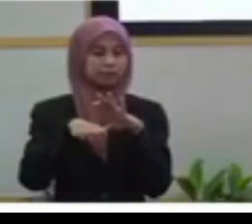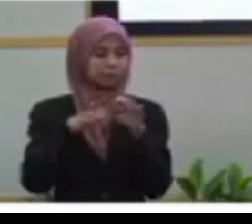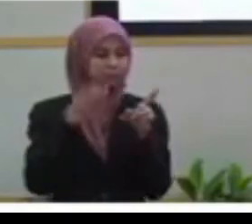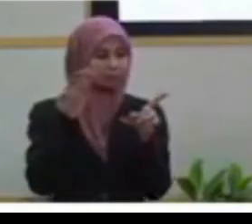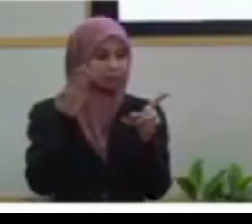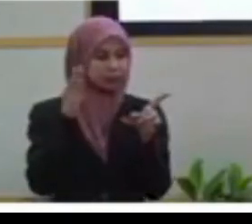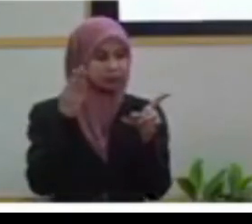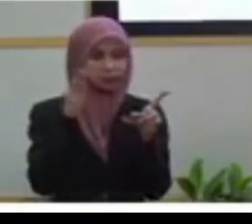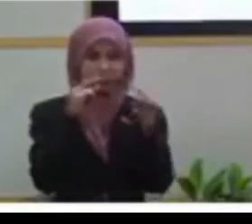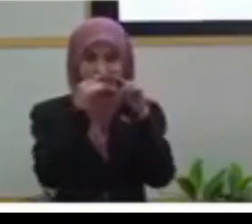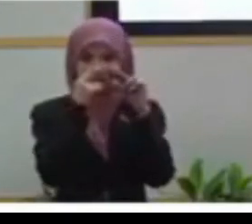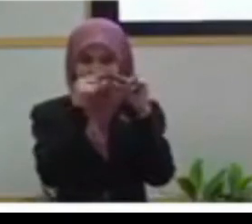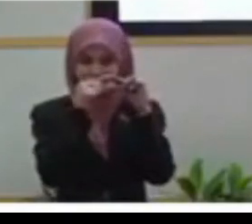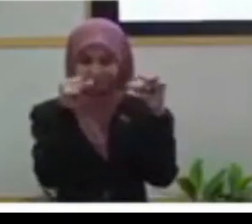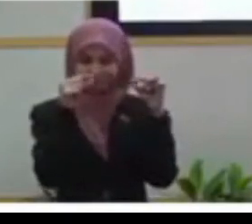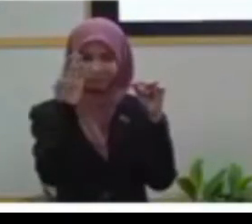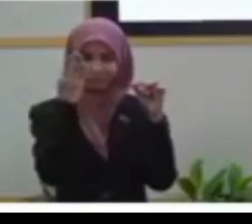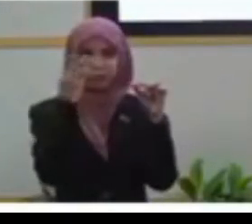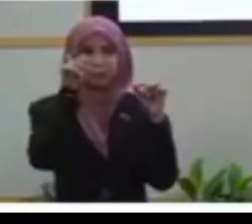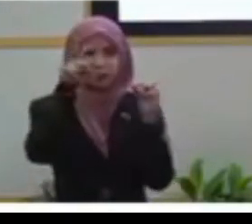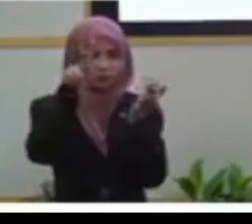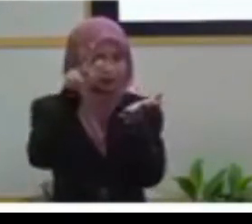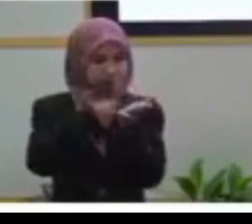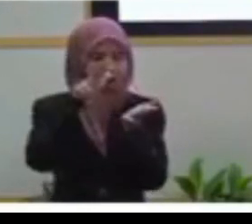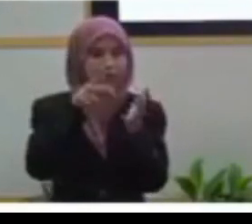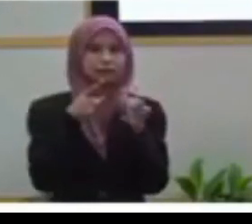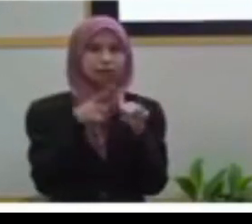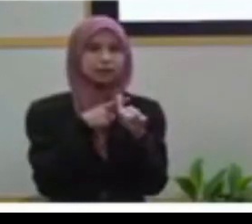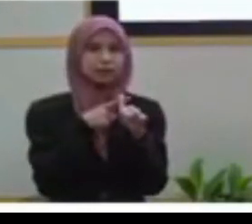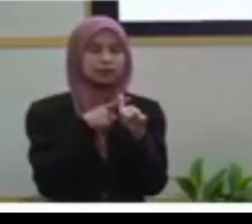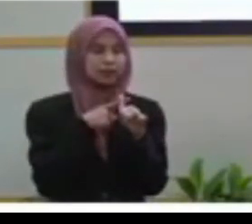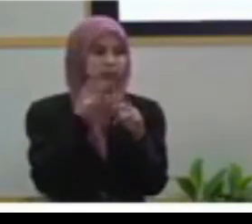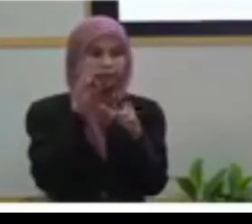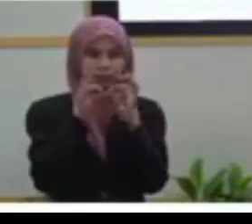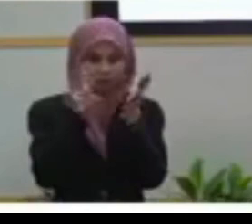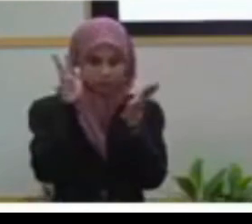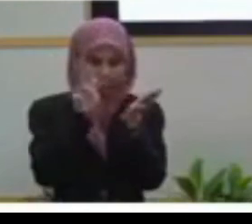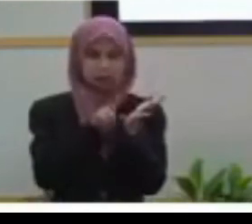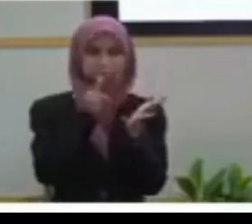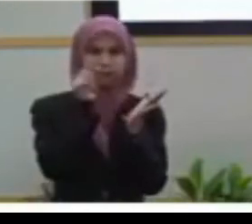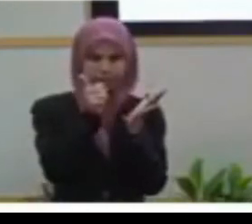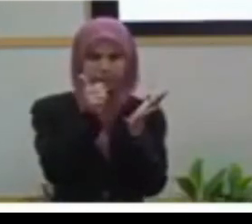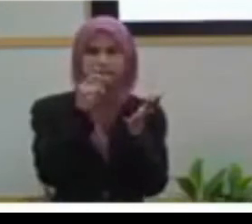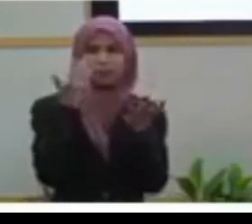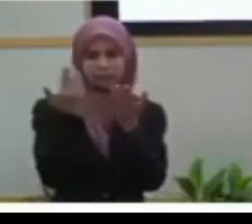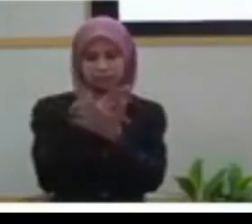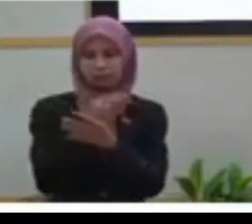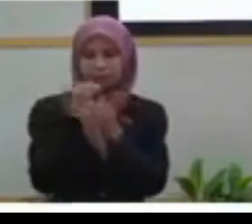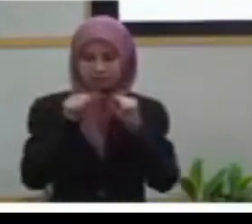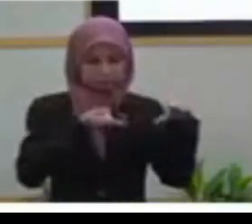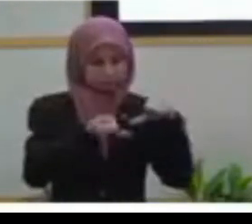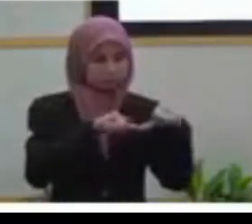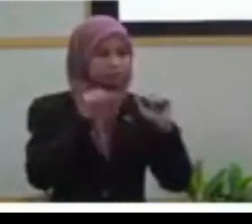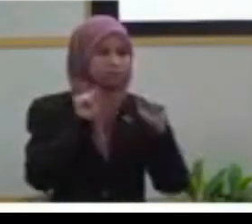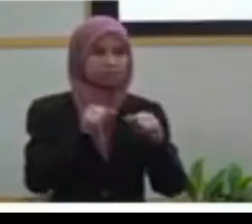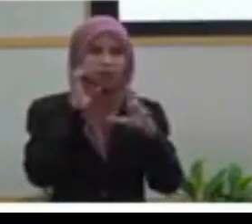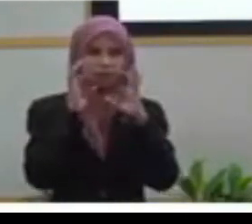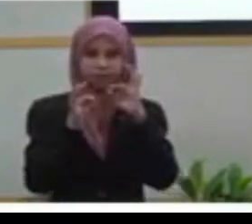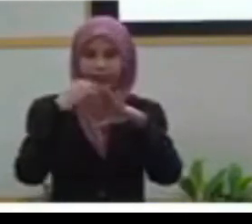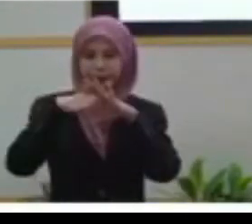kena sahkan. Tekan, barulah sini boleh activate. Kalau email di desktop juga, minimize, pergi ke